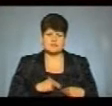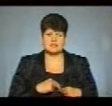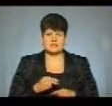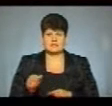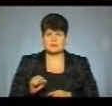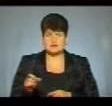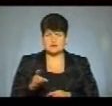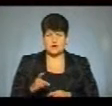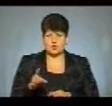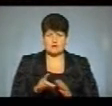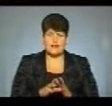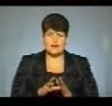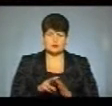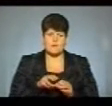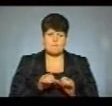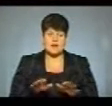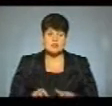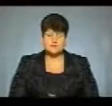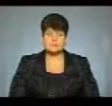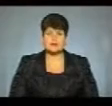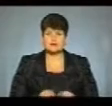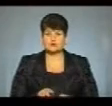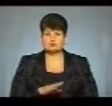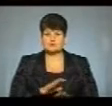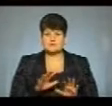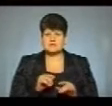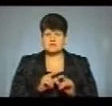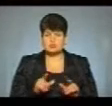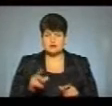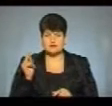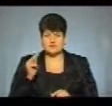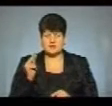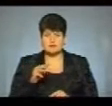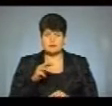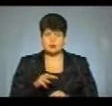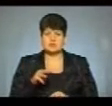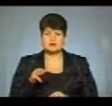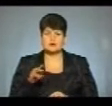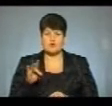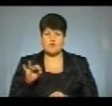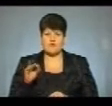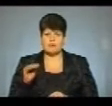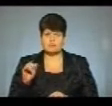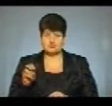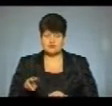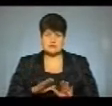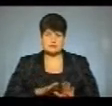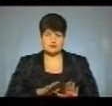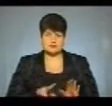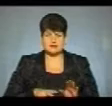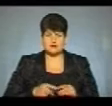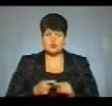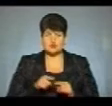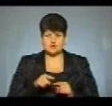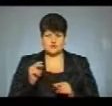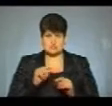району електромереж. Також ми побували в місцевій школі, в якій навчається Микола Трофимчук. За словами заступниці директорки цього